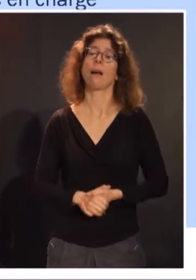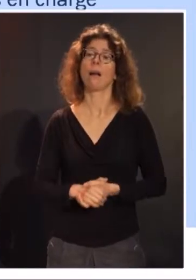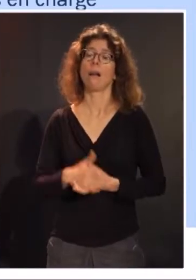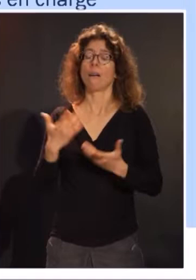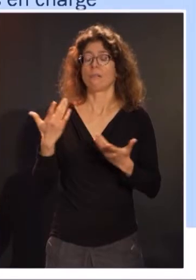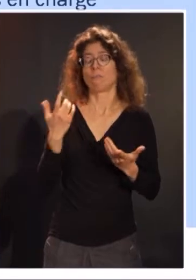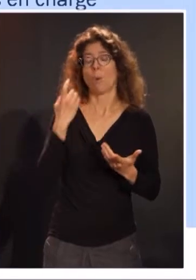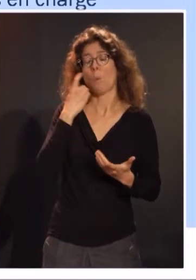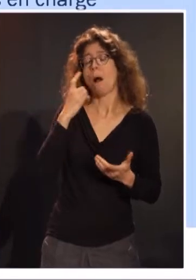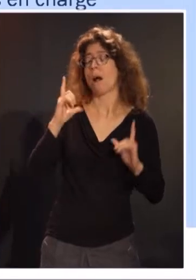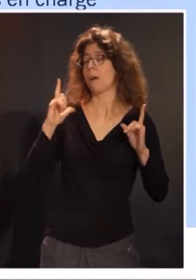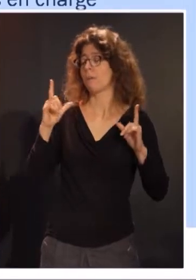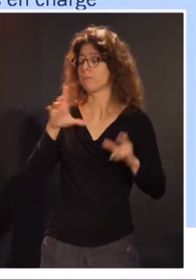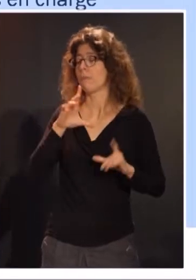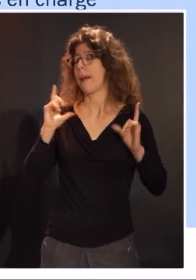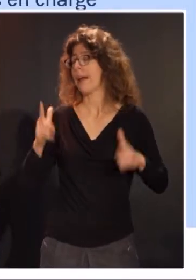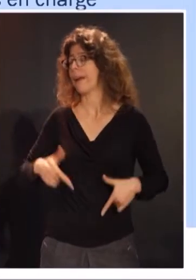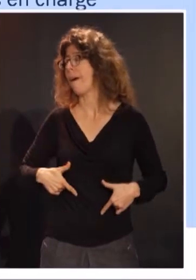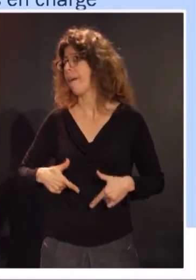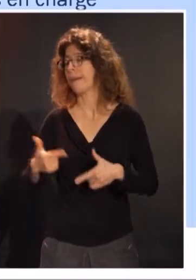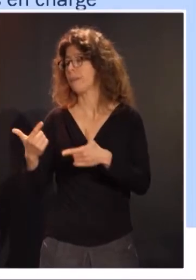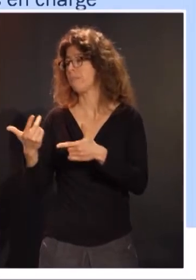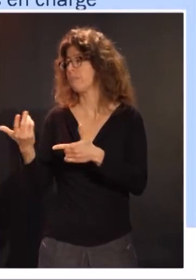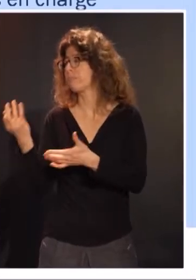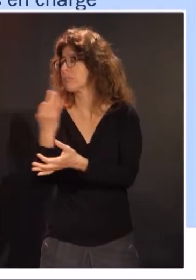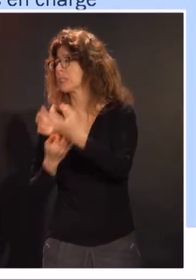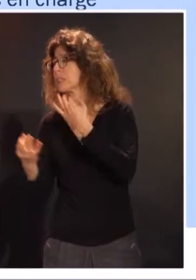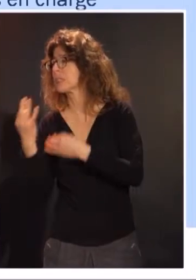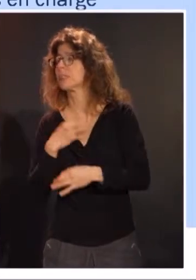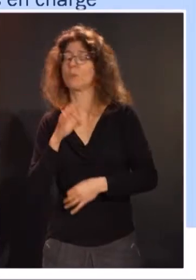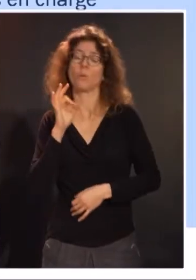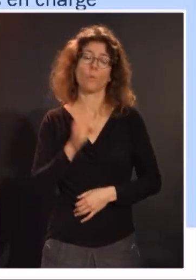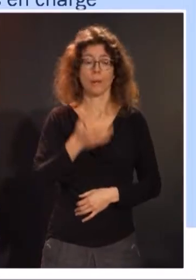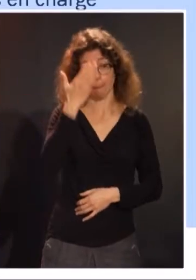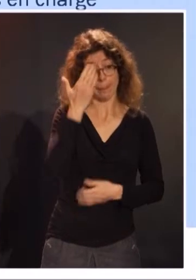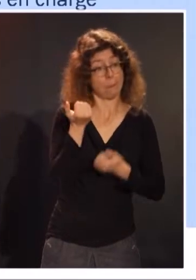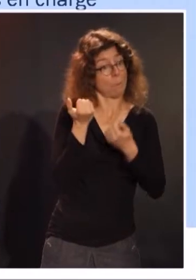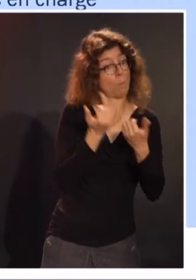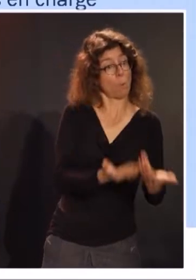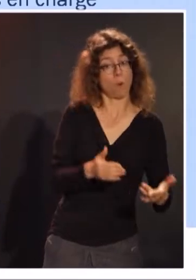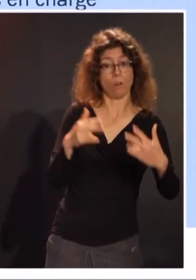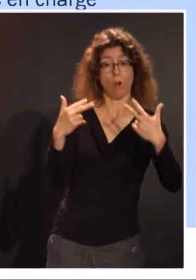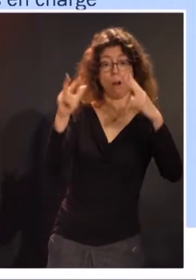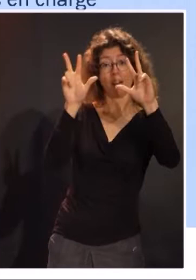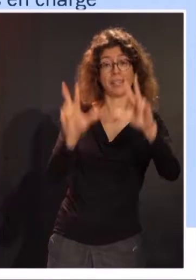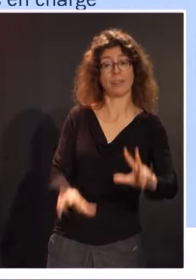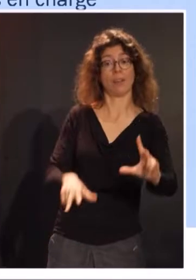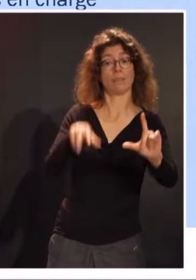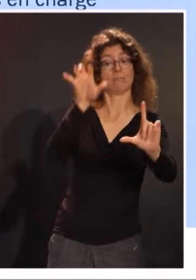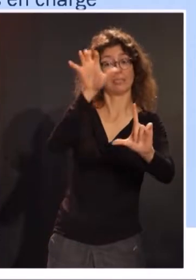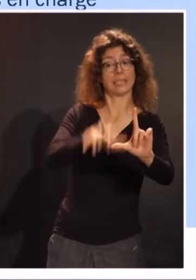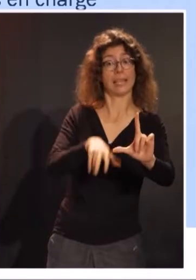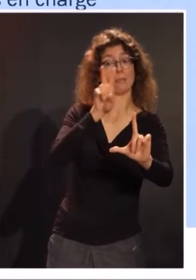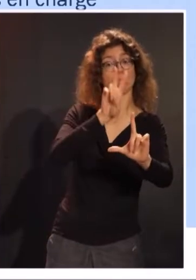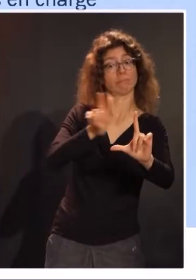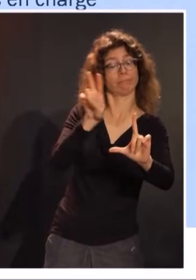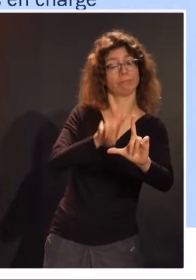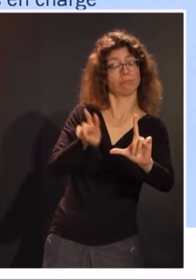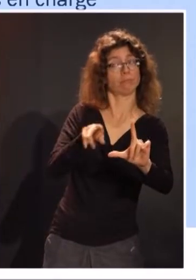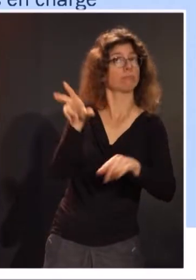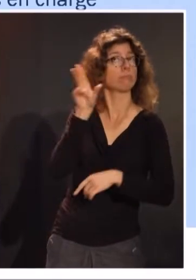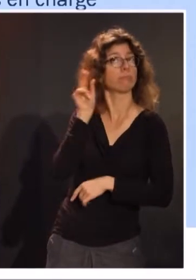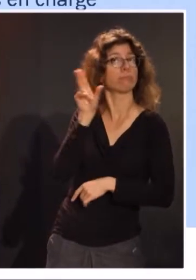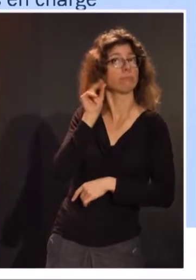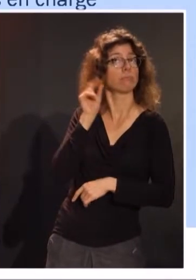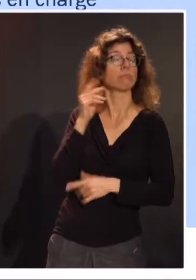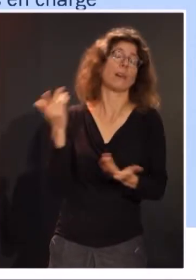l'élève que la compréhension est améliorée lorsque la lecture est offerte. Lors des essais de dictée vocale, on a pu constater qu'il y avait une